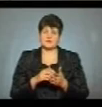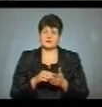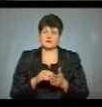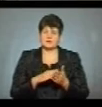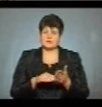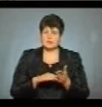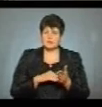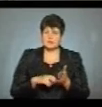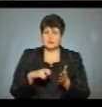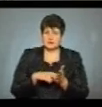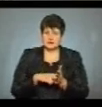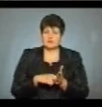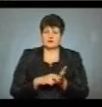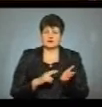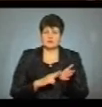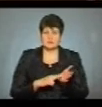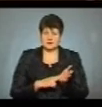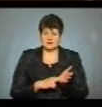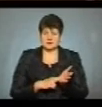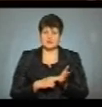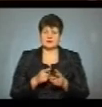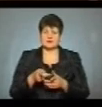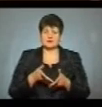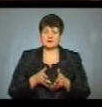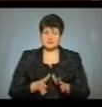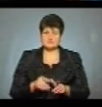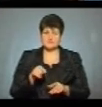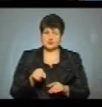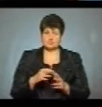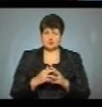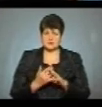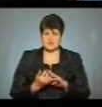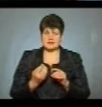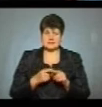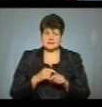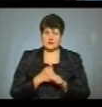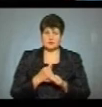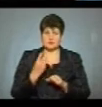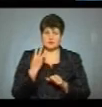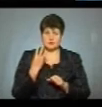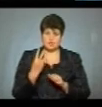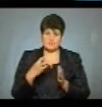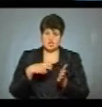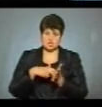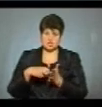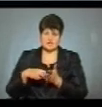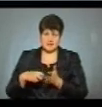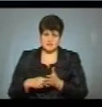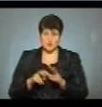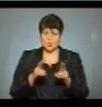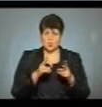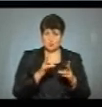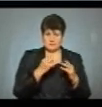марки із зображенням Степана Юліана Ванчицького, який народився у цьому селі. Це роблять 3 штемпелями. Один клубний,